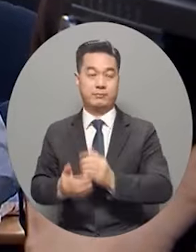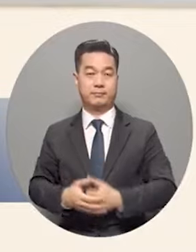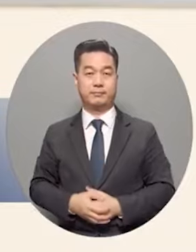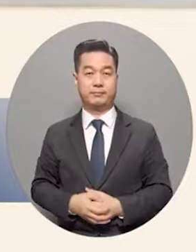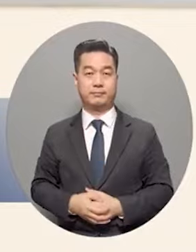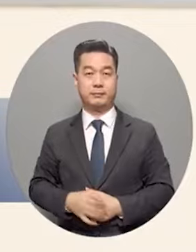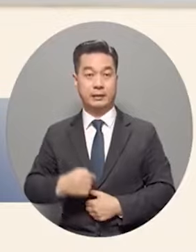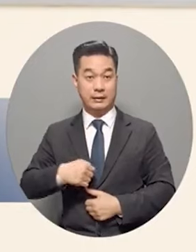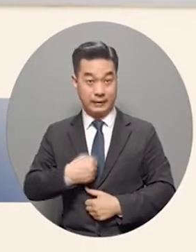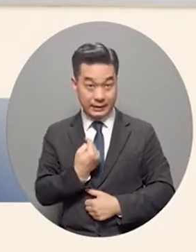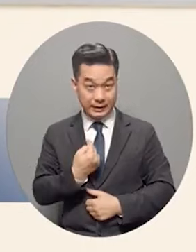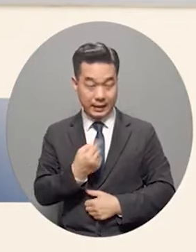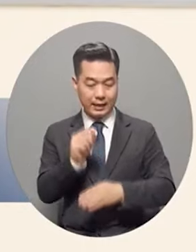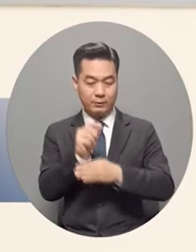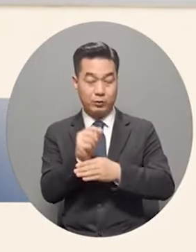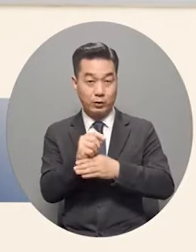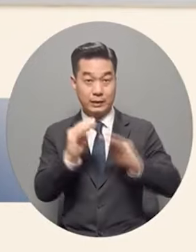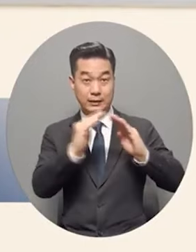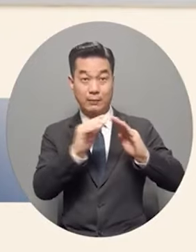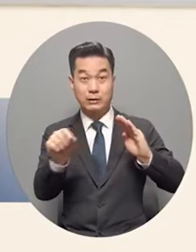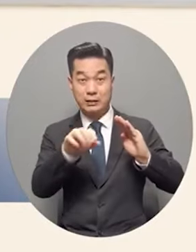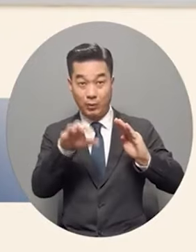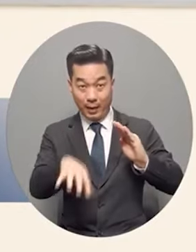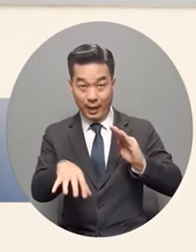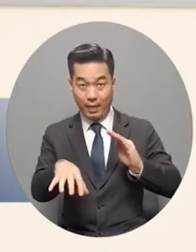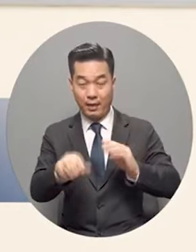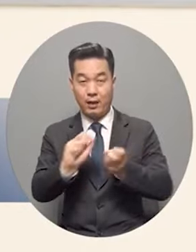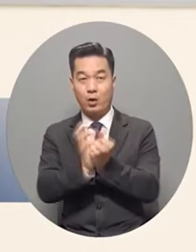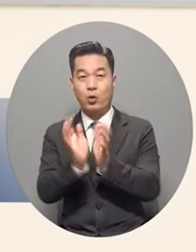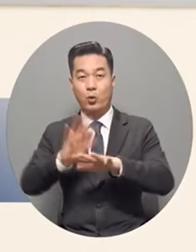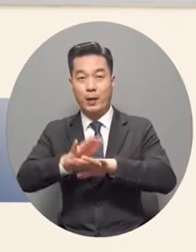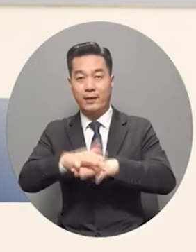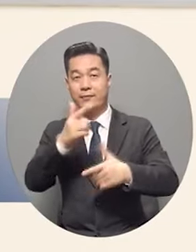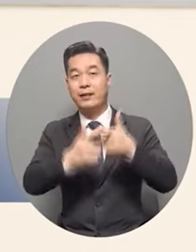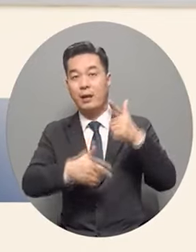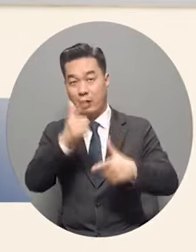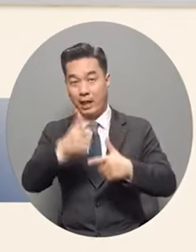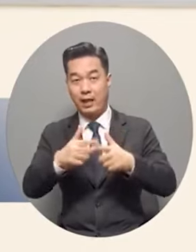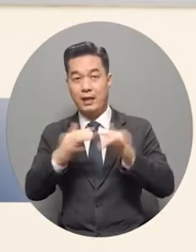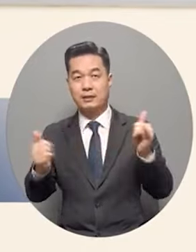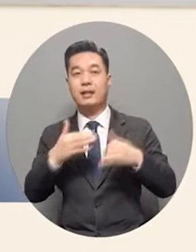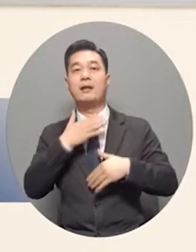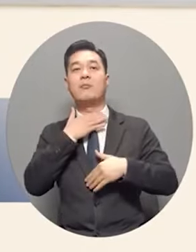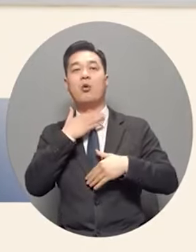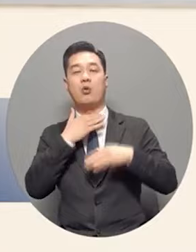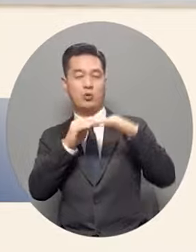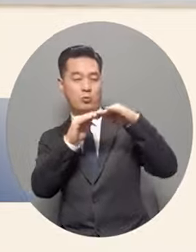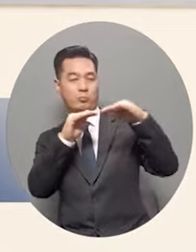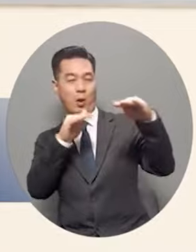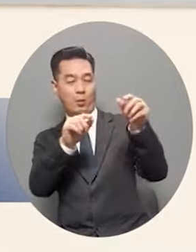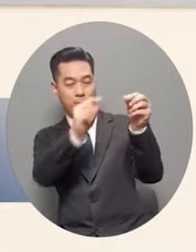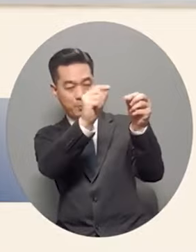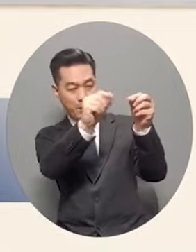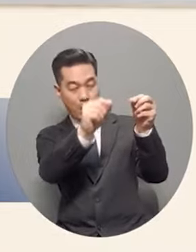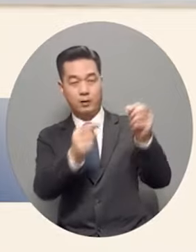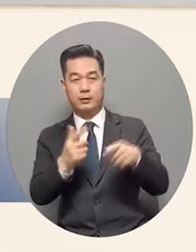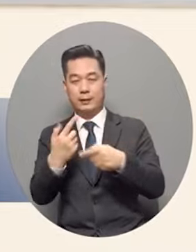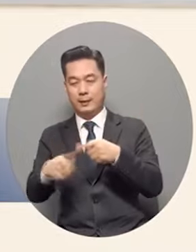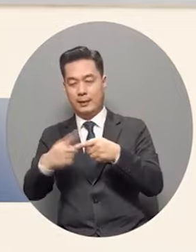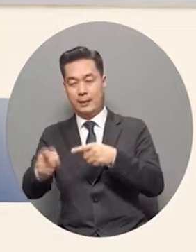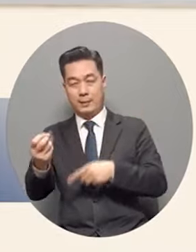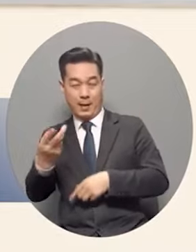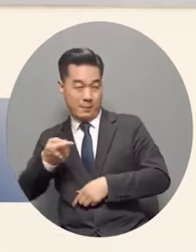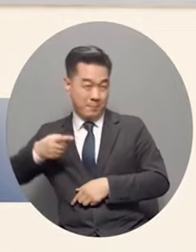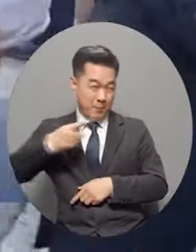자신의 부동산 사무실 옆 화단에 있는 나무에 사람 목 높이를 표시하고 수시로 칼로 찌르는